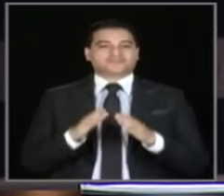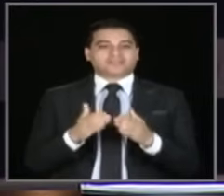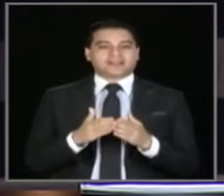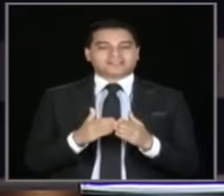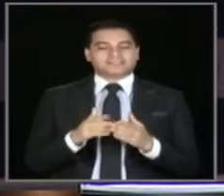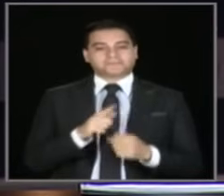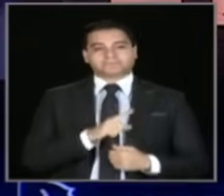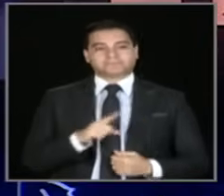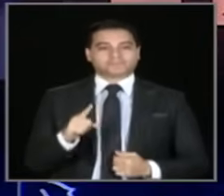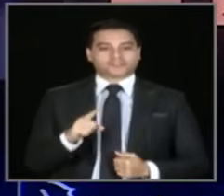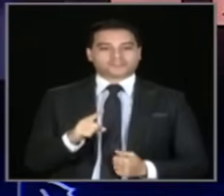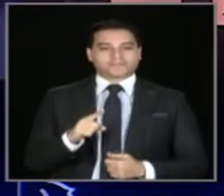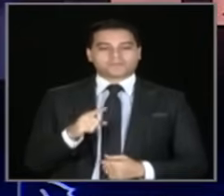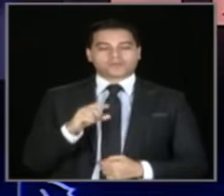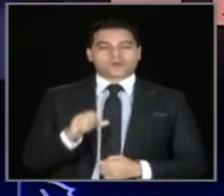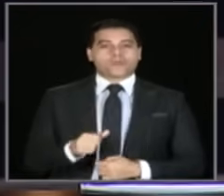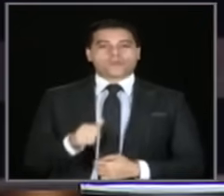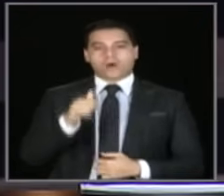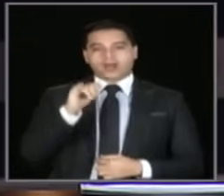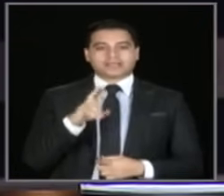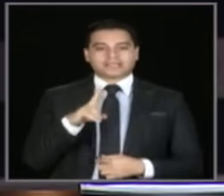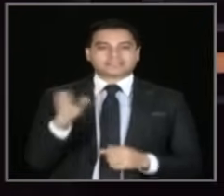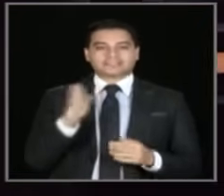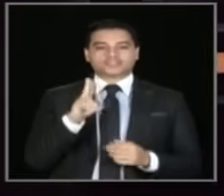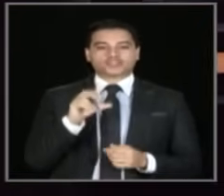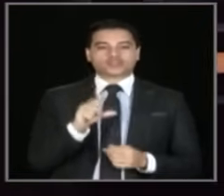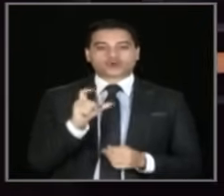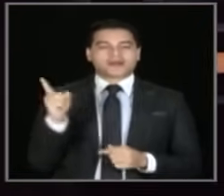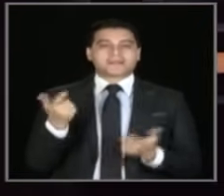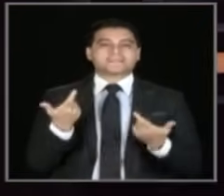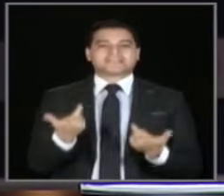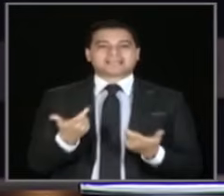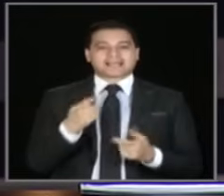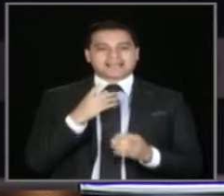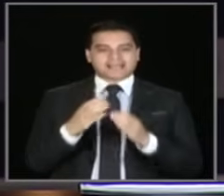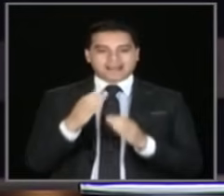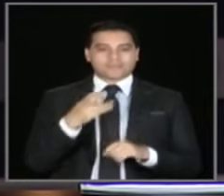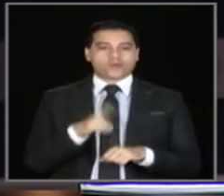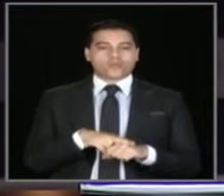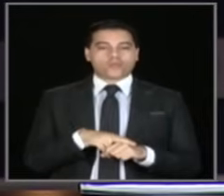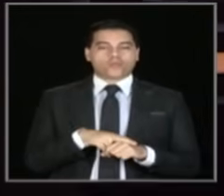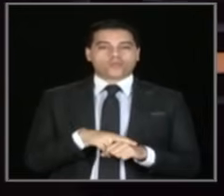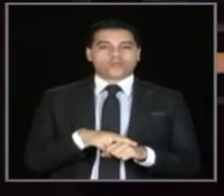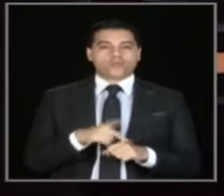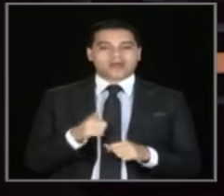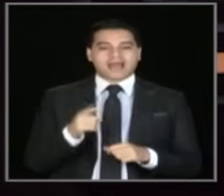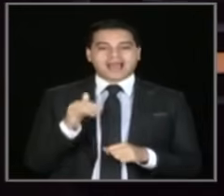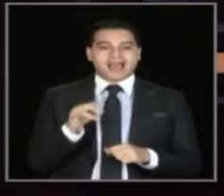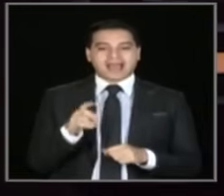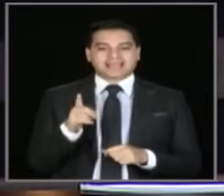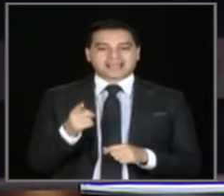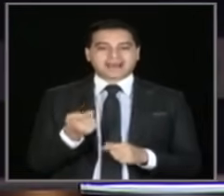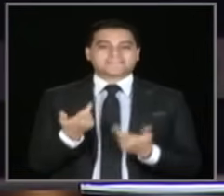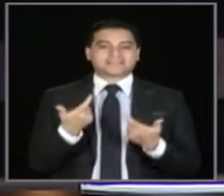في تلاجة خالص، وايت ستون مستنية منكم اجابات. وهي نفسها تحقق اول فوز. يا رب